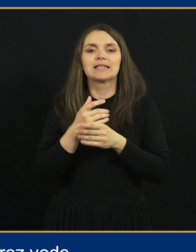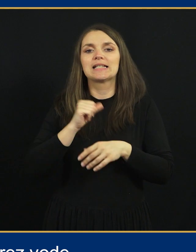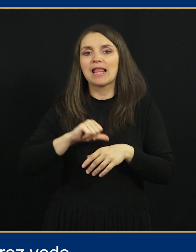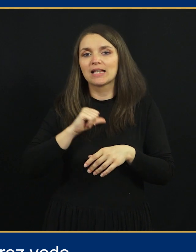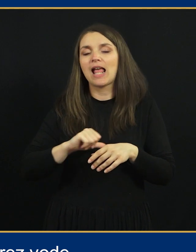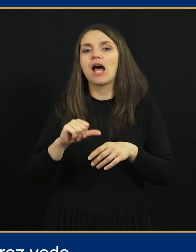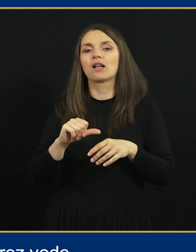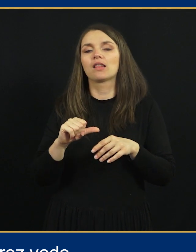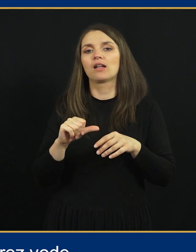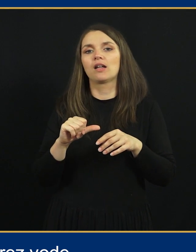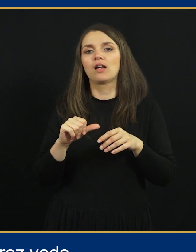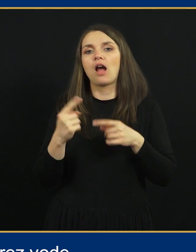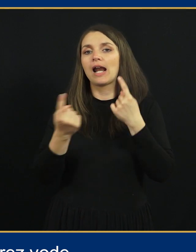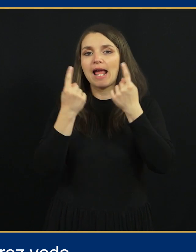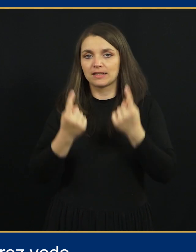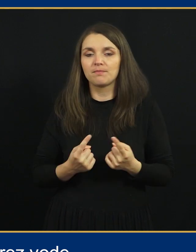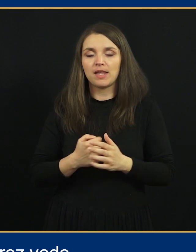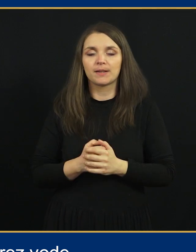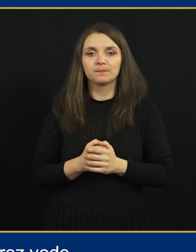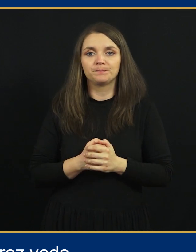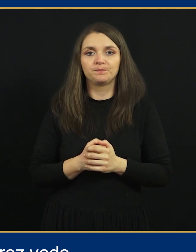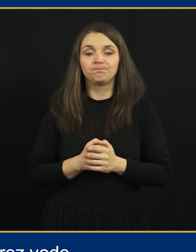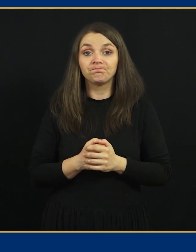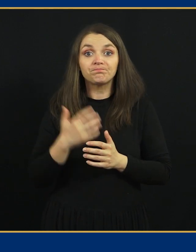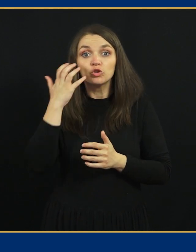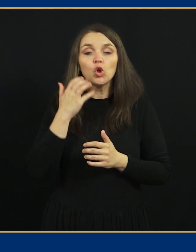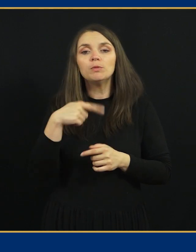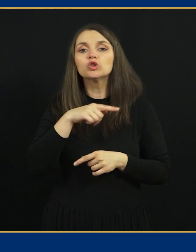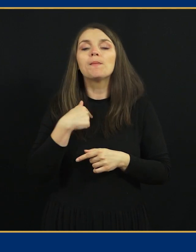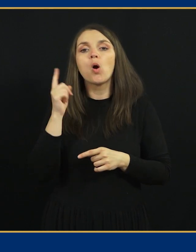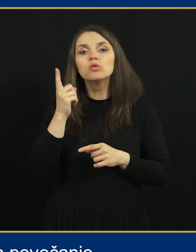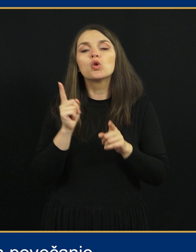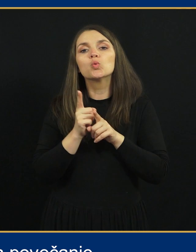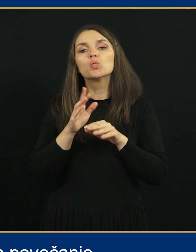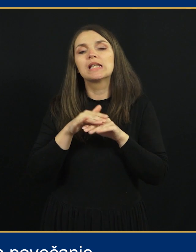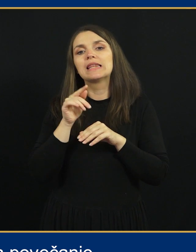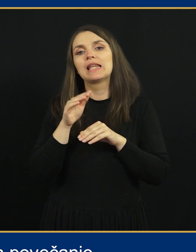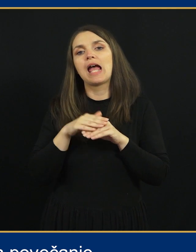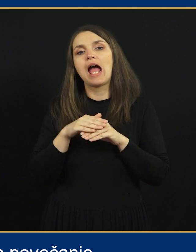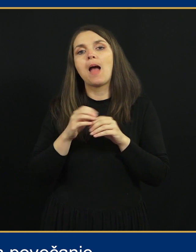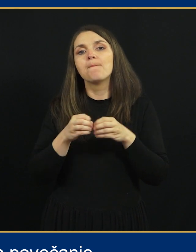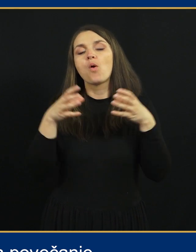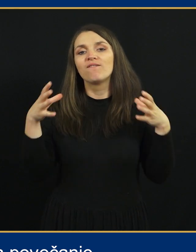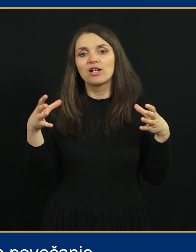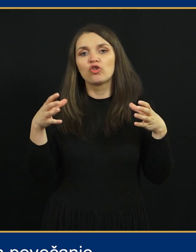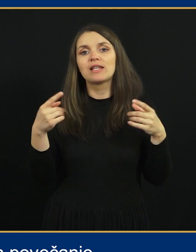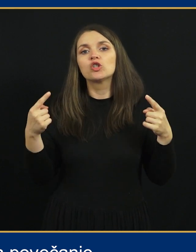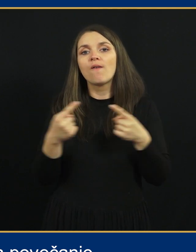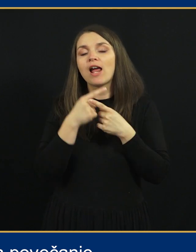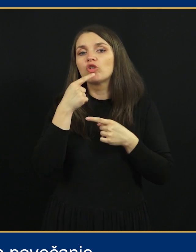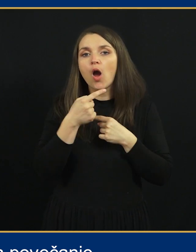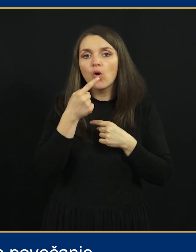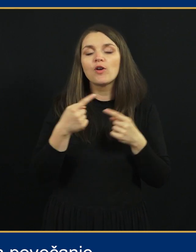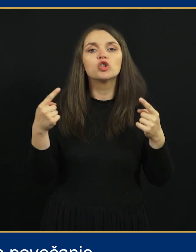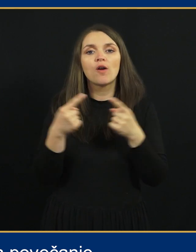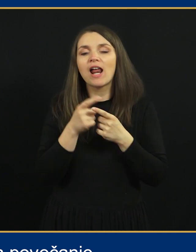osnovnih ustreznih sanitarnih razmer. Romi so me seveda opozorili tudi na